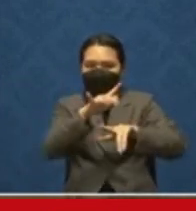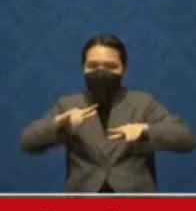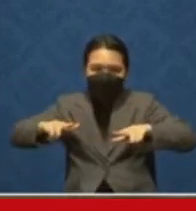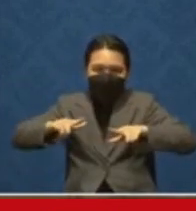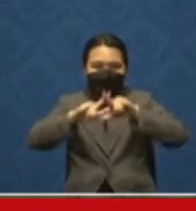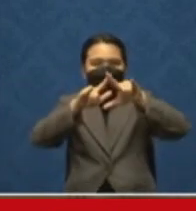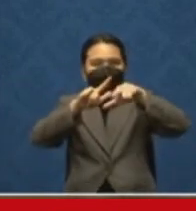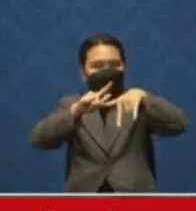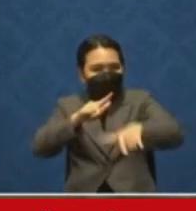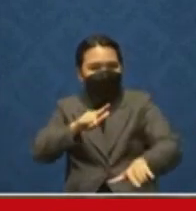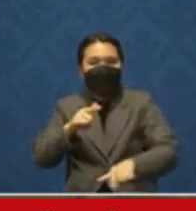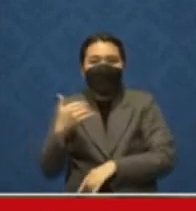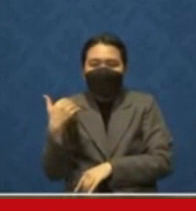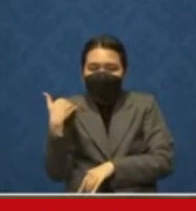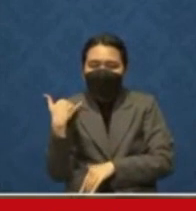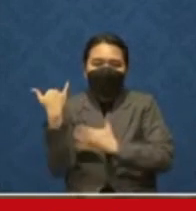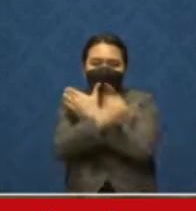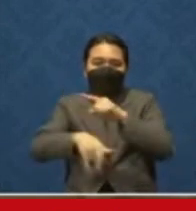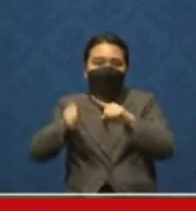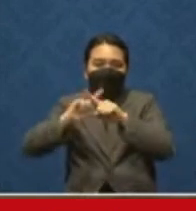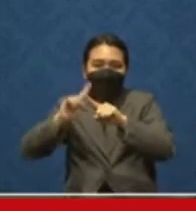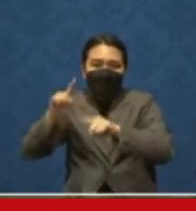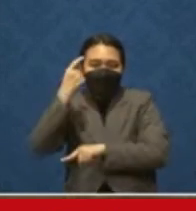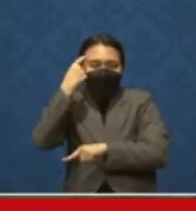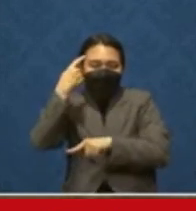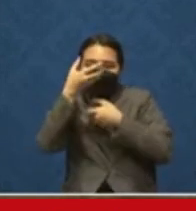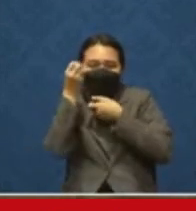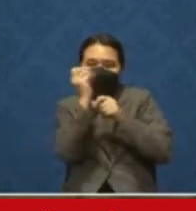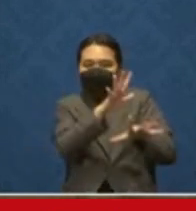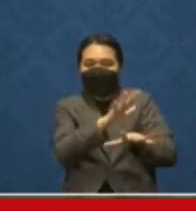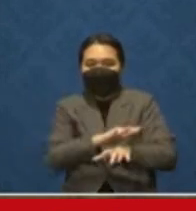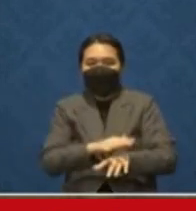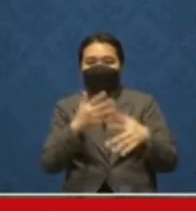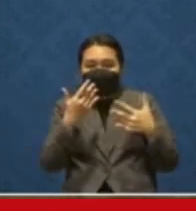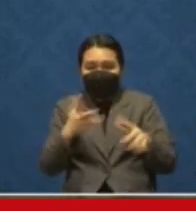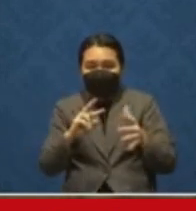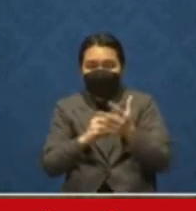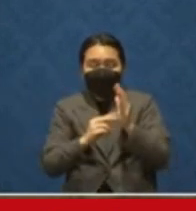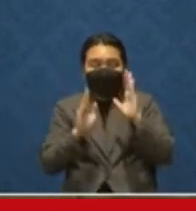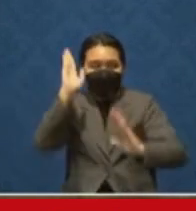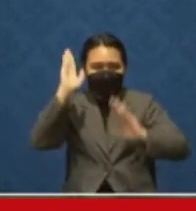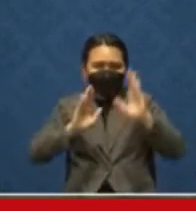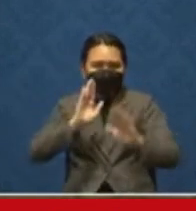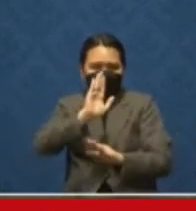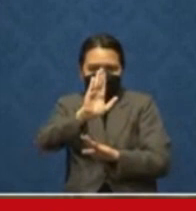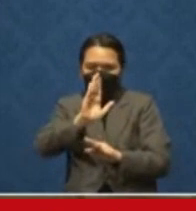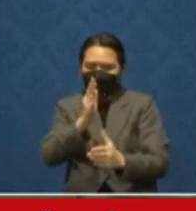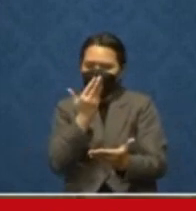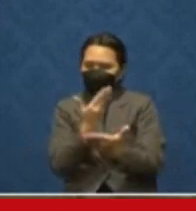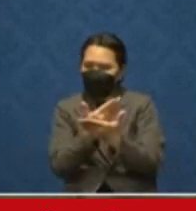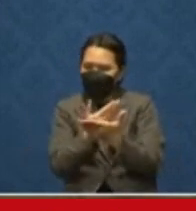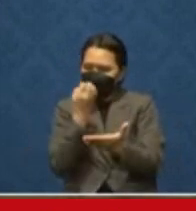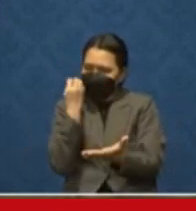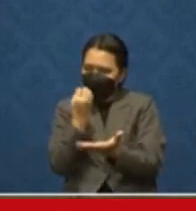นะตั้งเครื่องบินโดยฉันหลงเข้าไปนะทั้งที่รู้ว่าเครื่องบินโดยสารนะเขาสอยนะมีหลายๆประเทศ